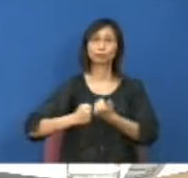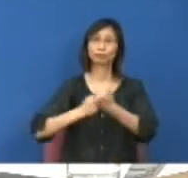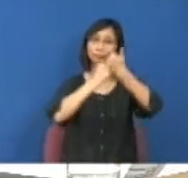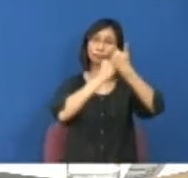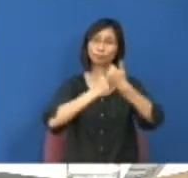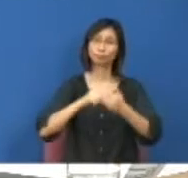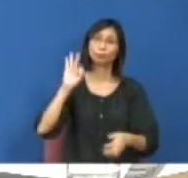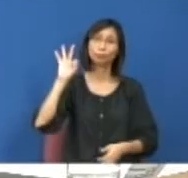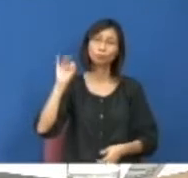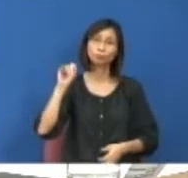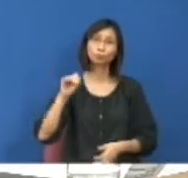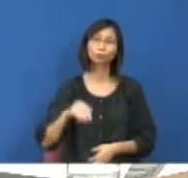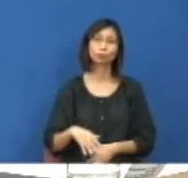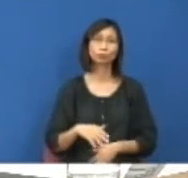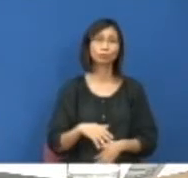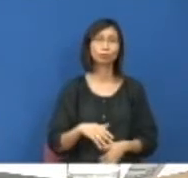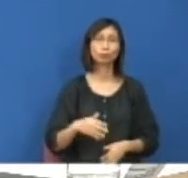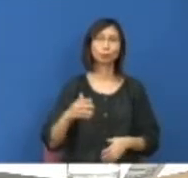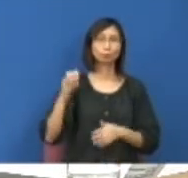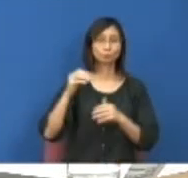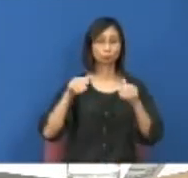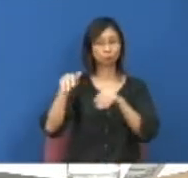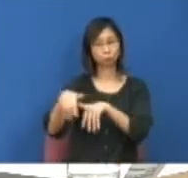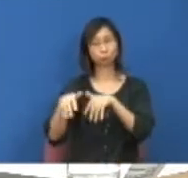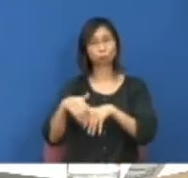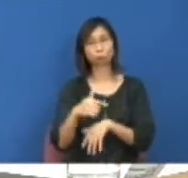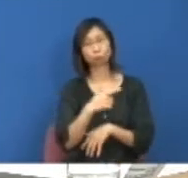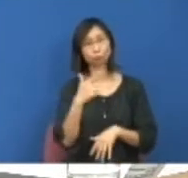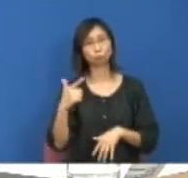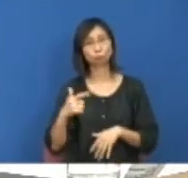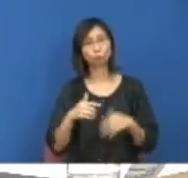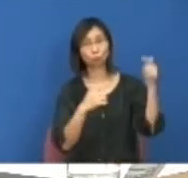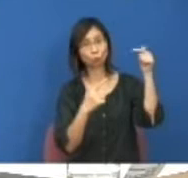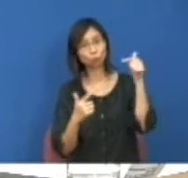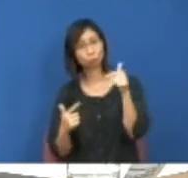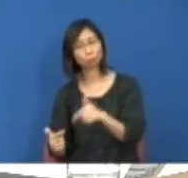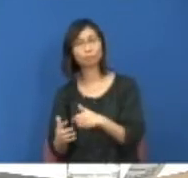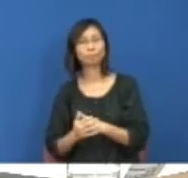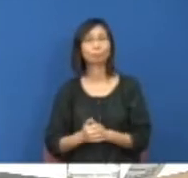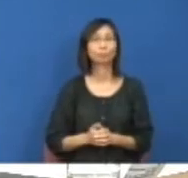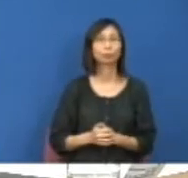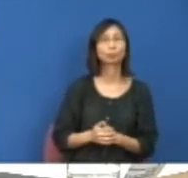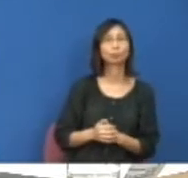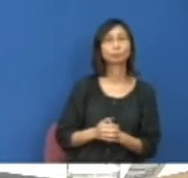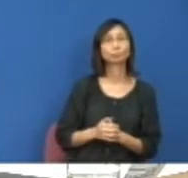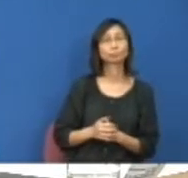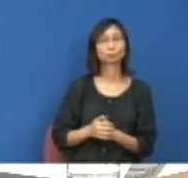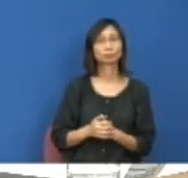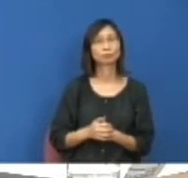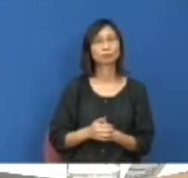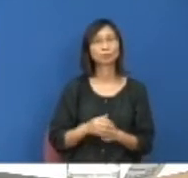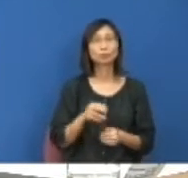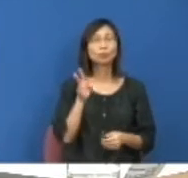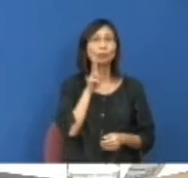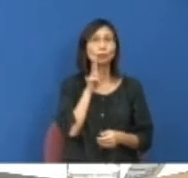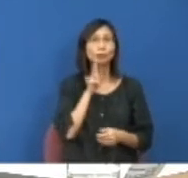好後期都係做一個係小農嘅，即係好多嘅國家。咁喺人口上面就即係舉足輕重，當然巴黎就好大啦。所以其實你如果巴黎